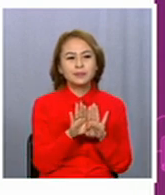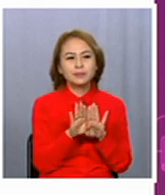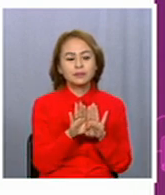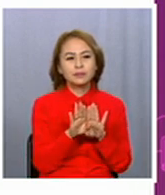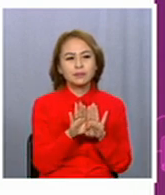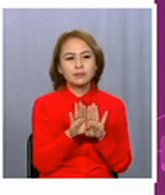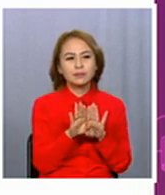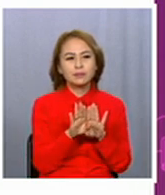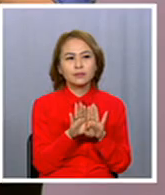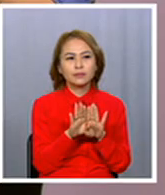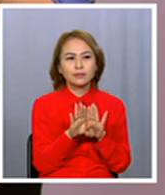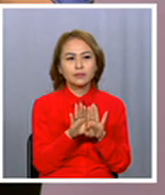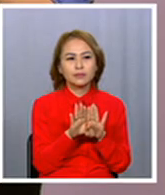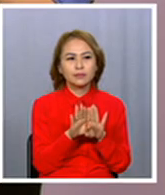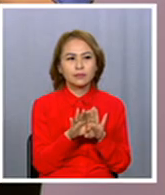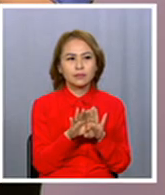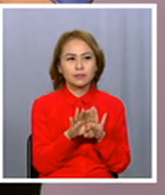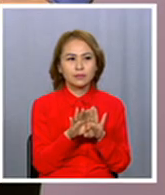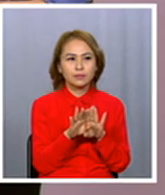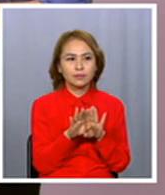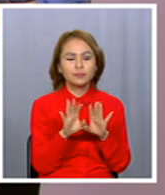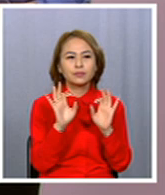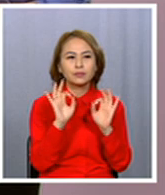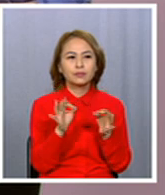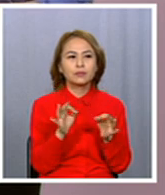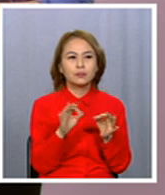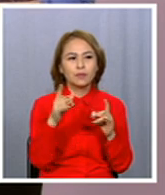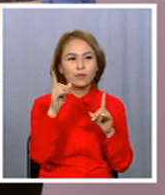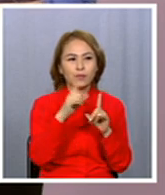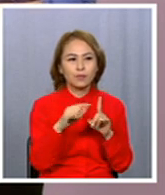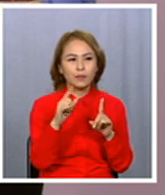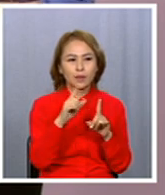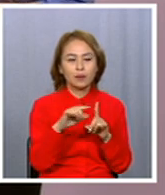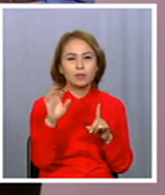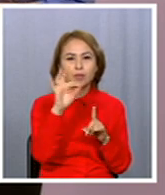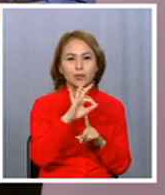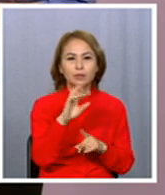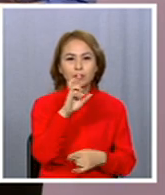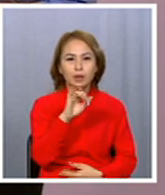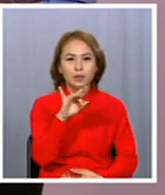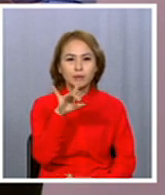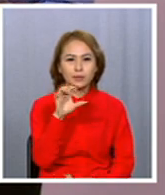көрекші. Дұрыс айтасыңдар, ертегі бауырсақ туралы.